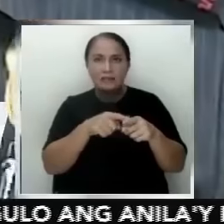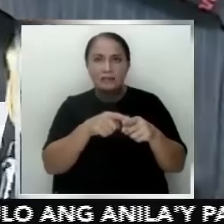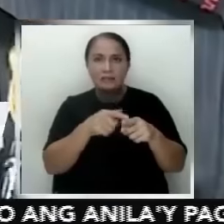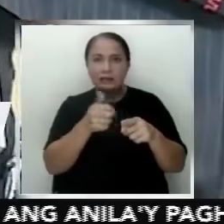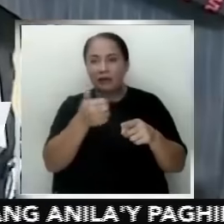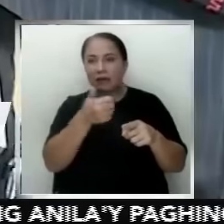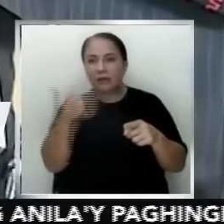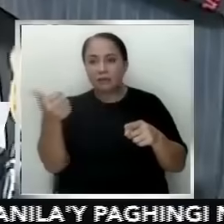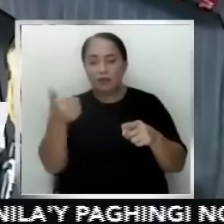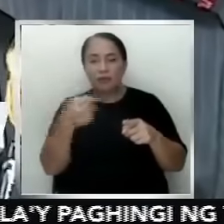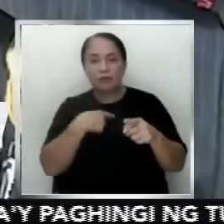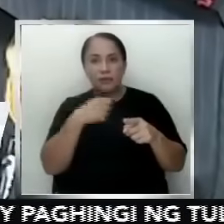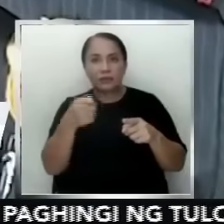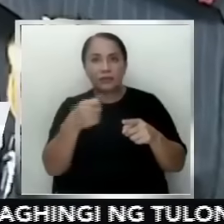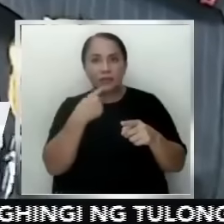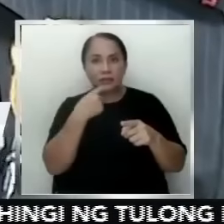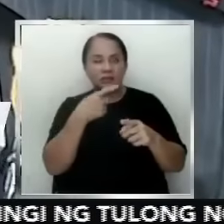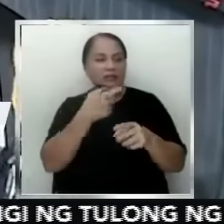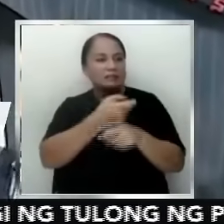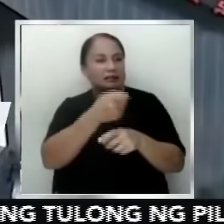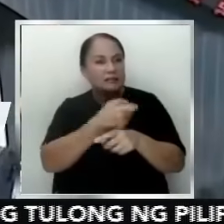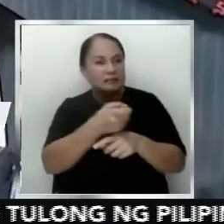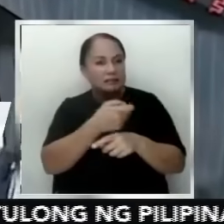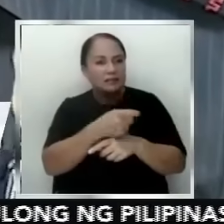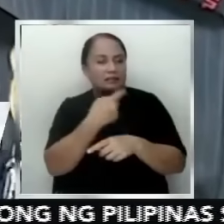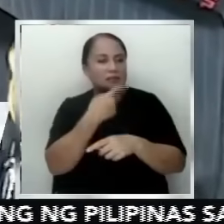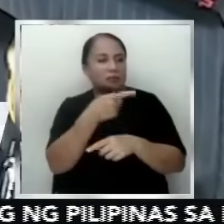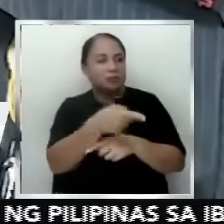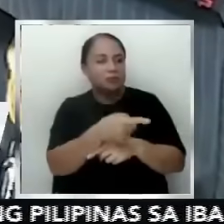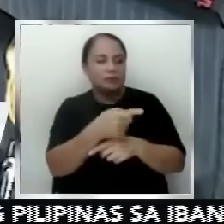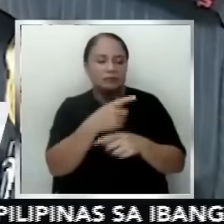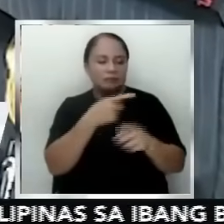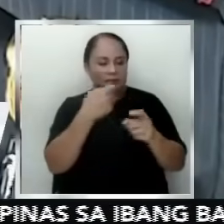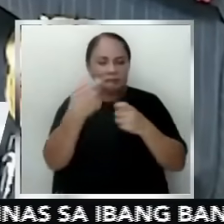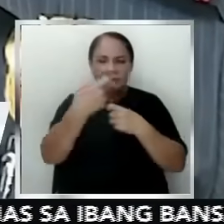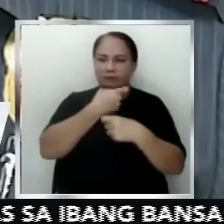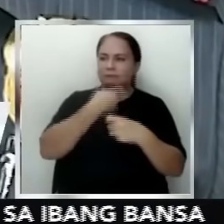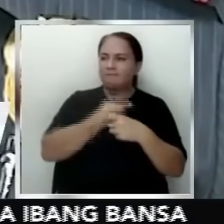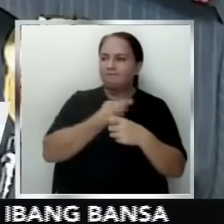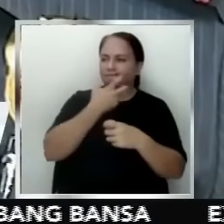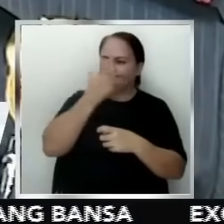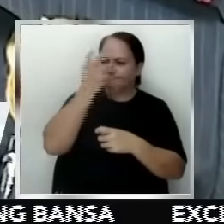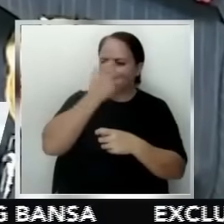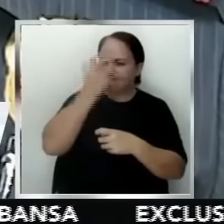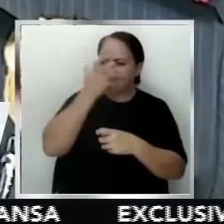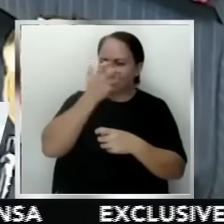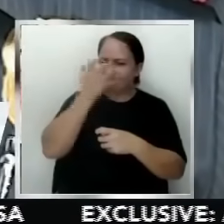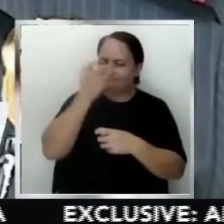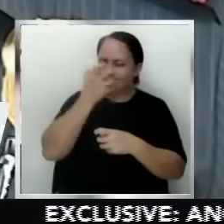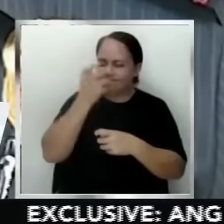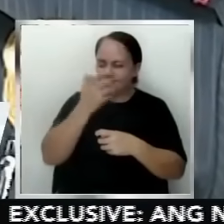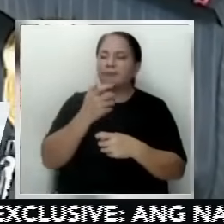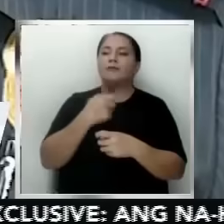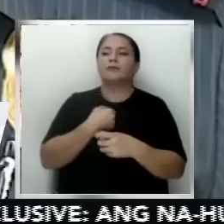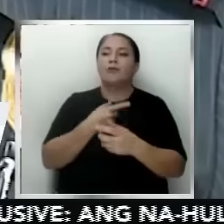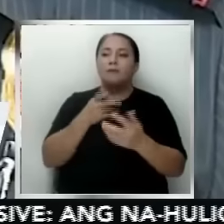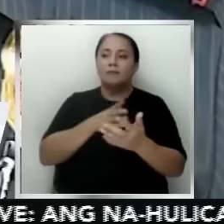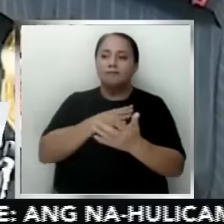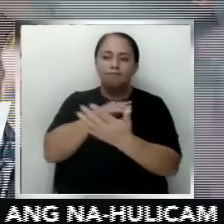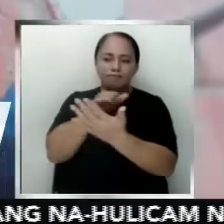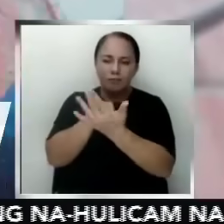biktima biniro siya kung saan ikinagalit naman itong suspect natin at ah doon na sila na hindi nagkaroon ng